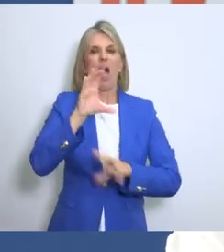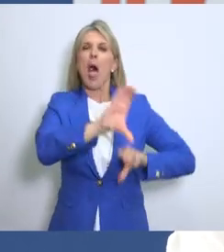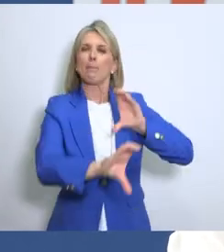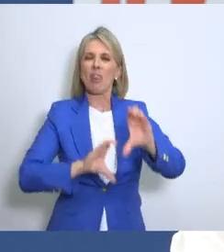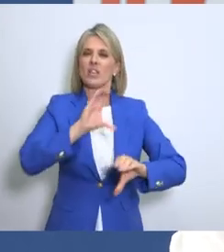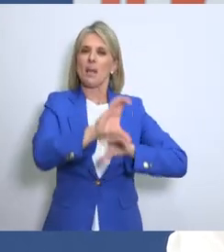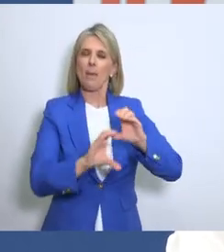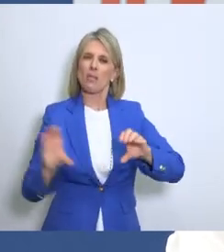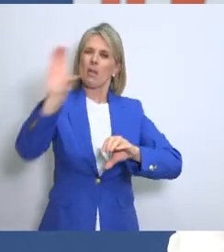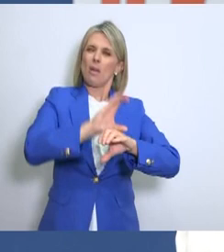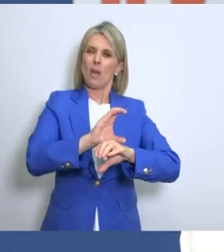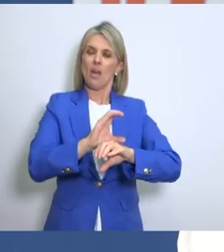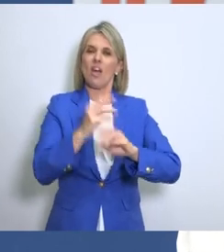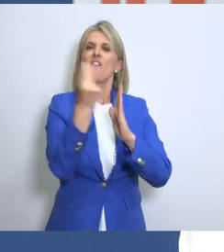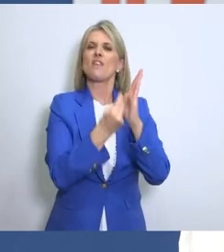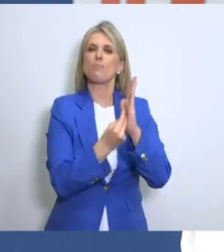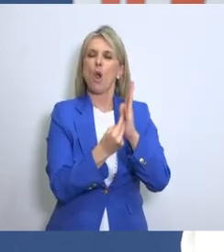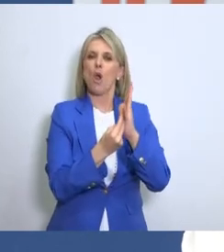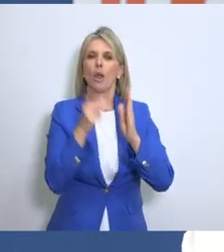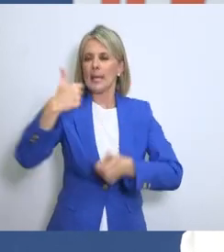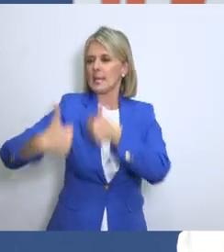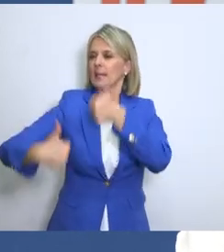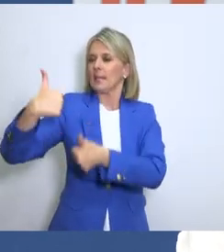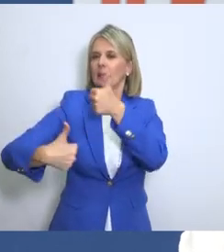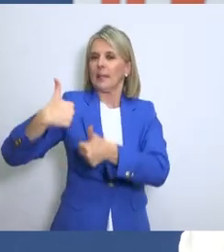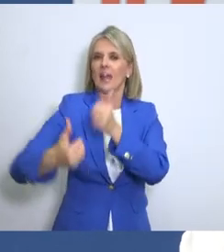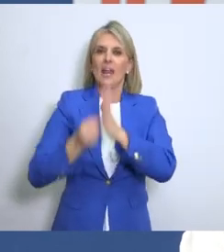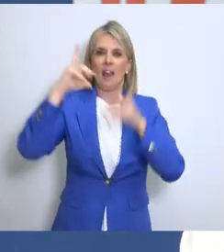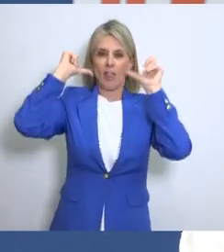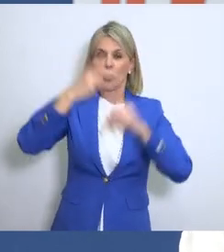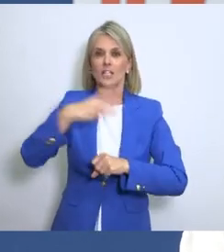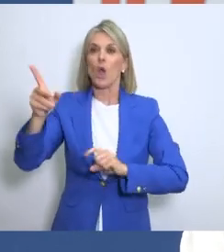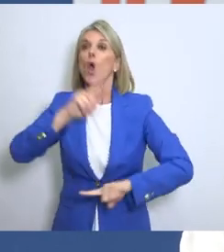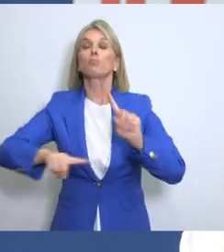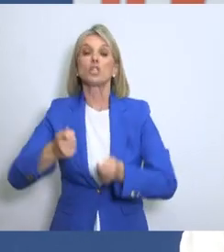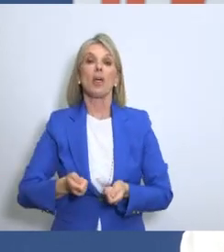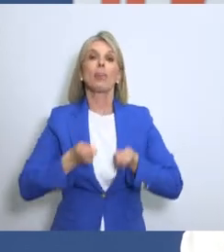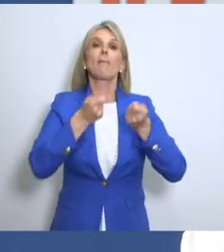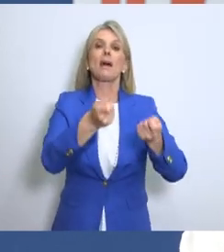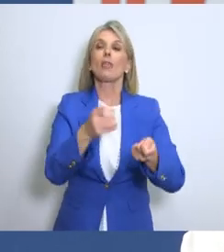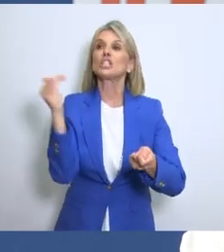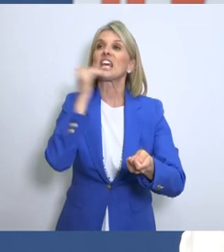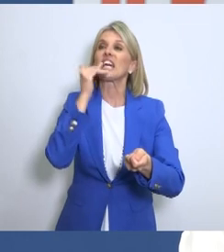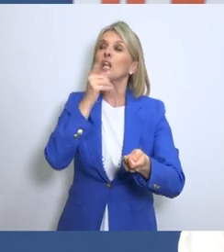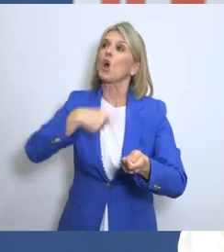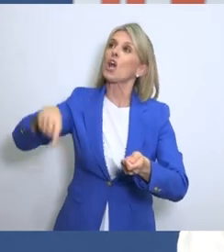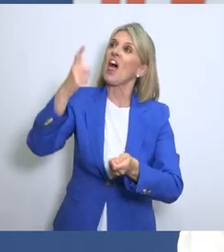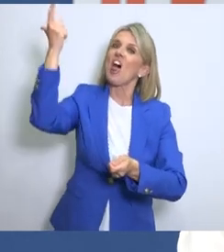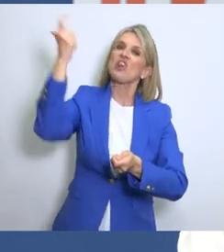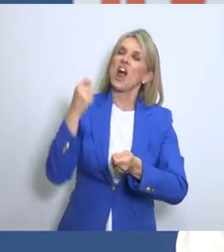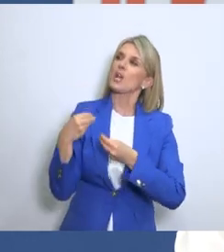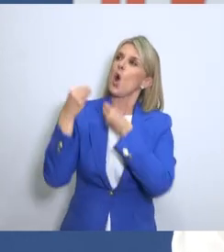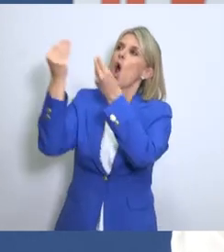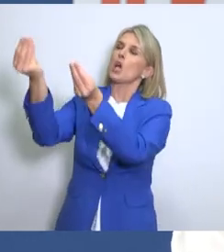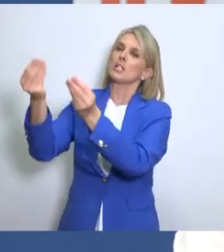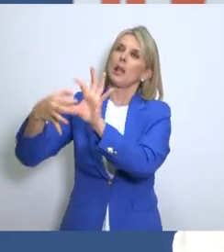συνοδεύουν, δηλαδή τι κάνουν, συναγωνίζονται ποιος από τους δύο θα μας παραδώσει στους δανειστές και την αγορά με τη θηλιά του χρέους δεμένη